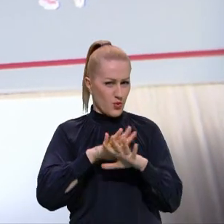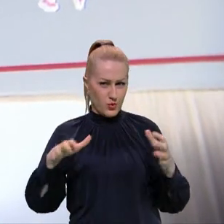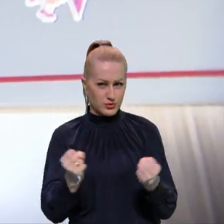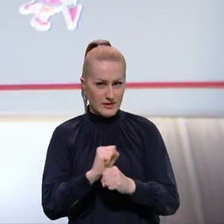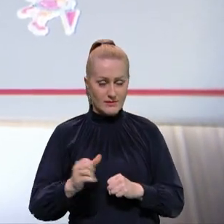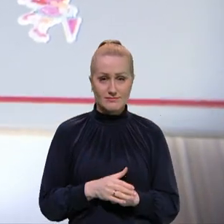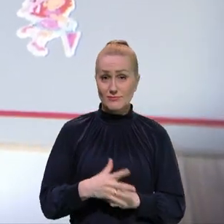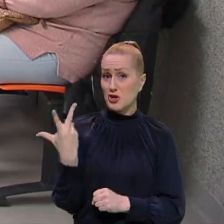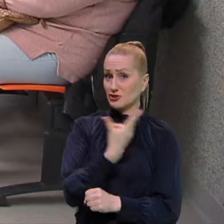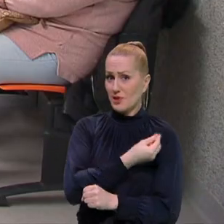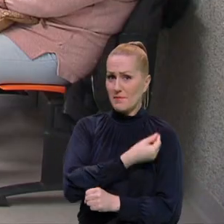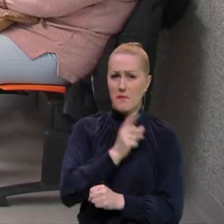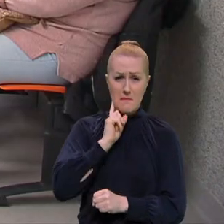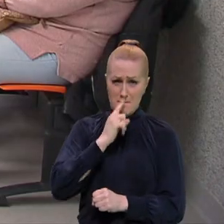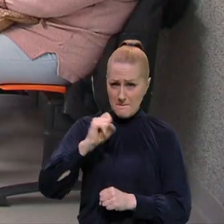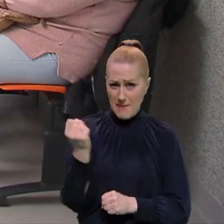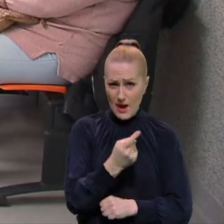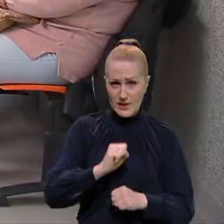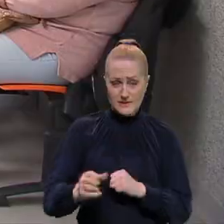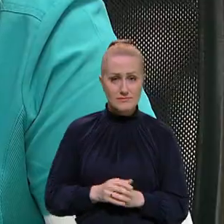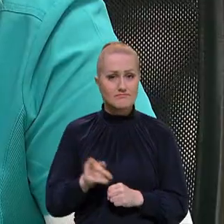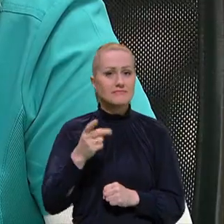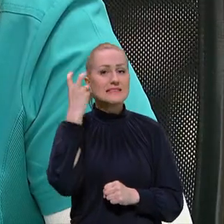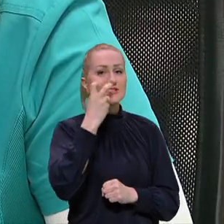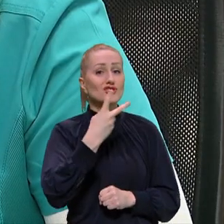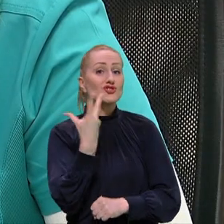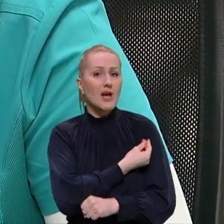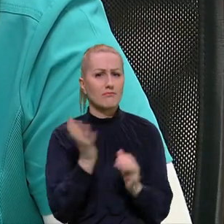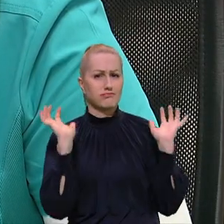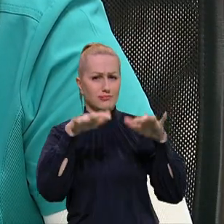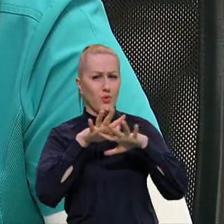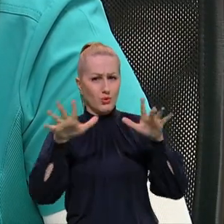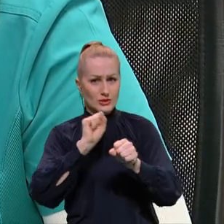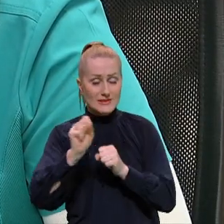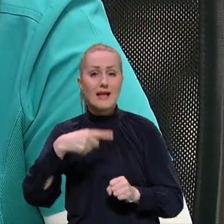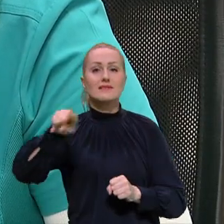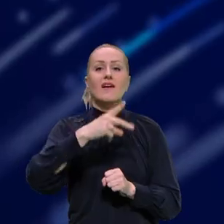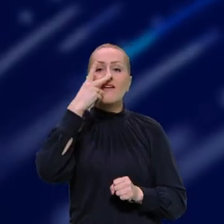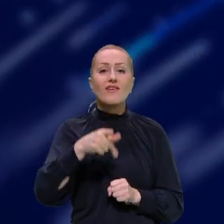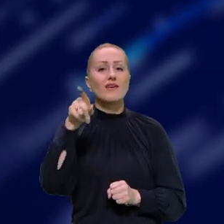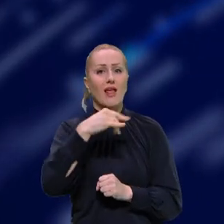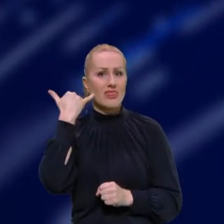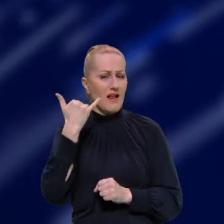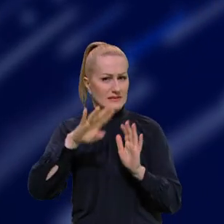Szczepionek jak na lekarstwo. Zainteresowanie szczepieniami jest ogromne. Nam w przychodniu urwa się telefon.